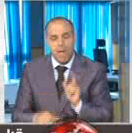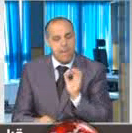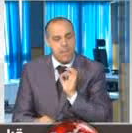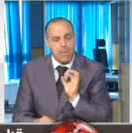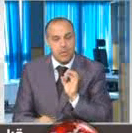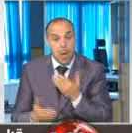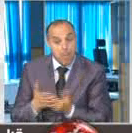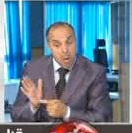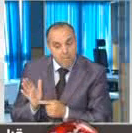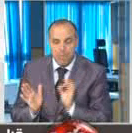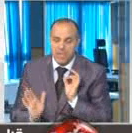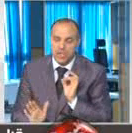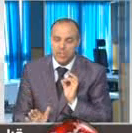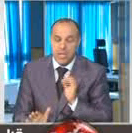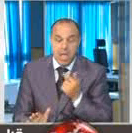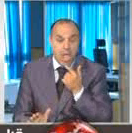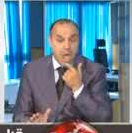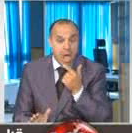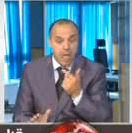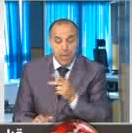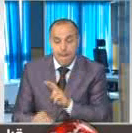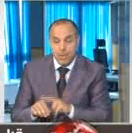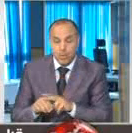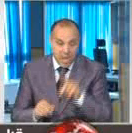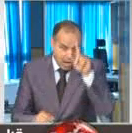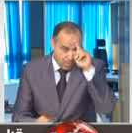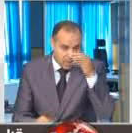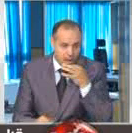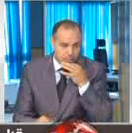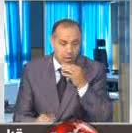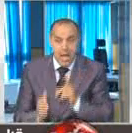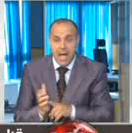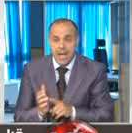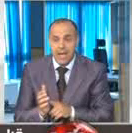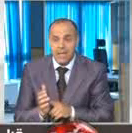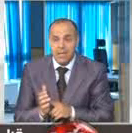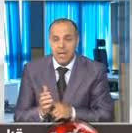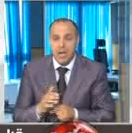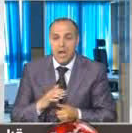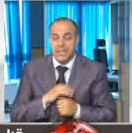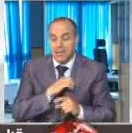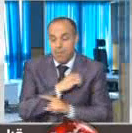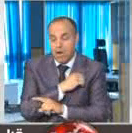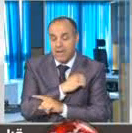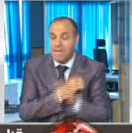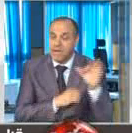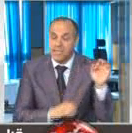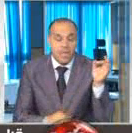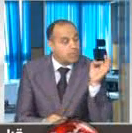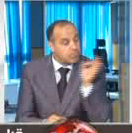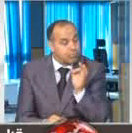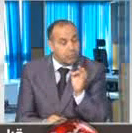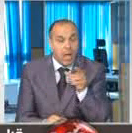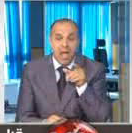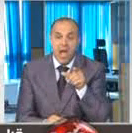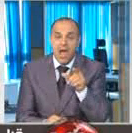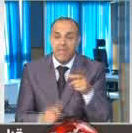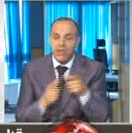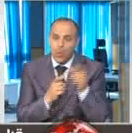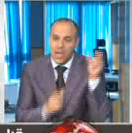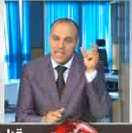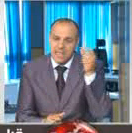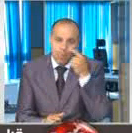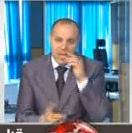على ذلك. وتأتي تعليقات المسؤول الألماني بعد أن أكد رئيس المخابرات الفرنسية أن عناصر هذا